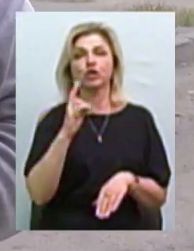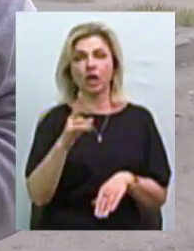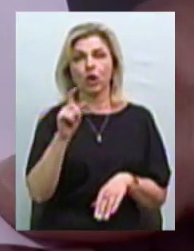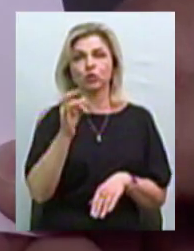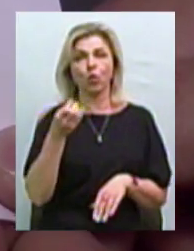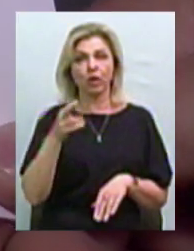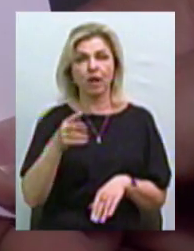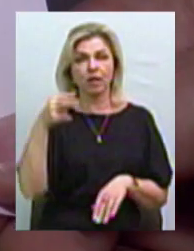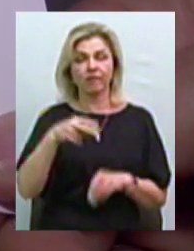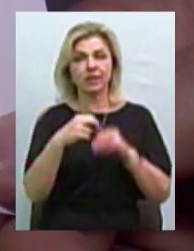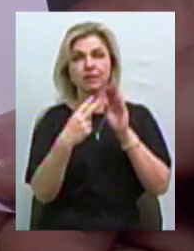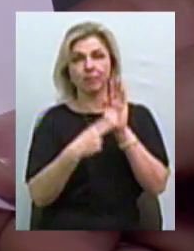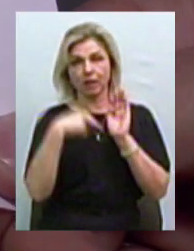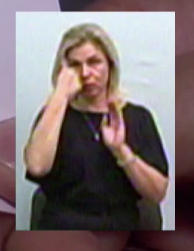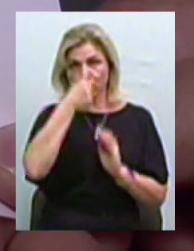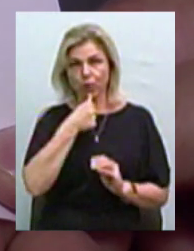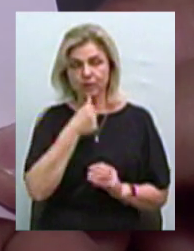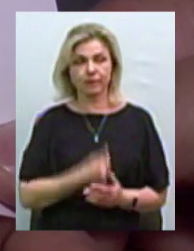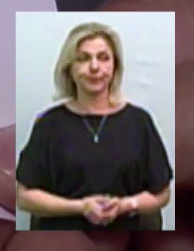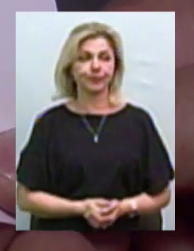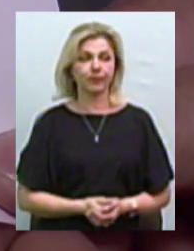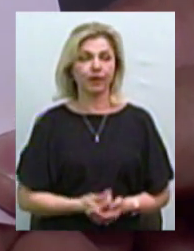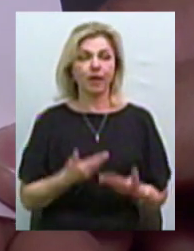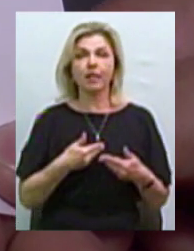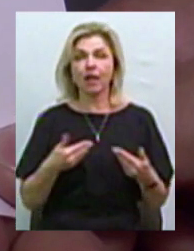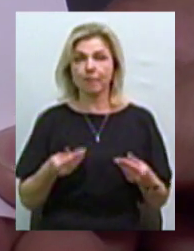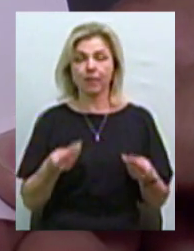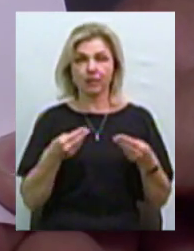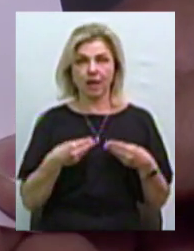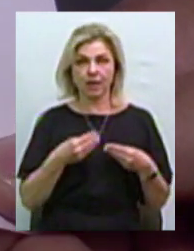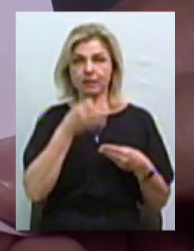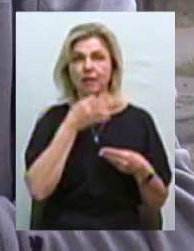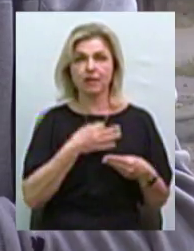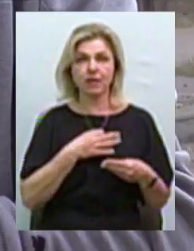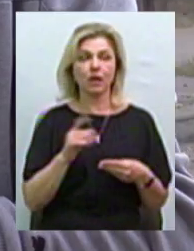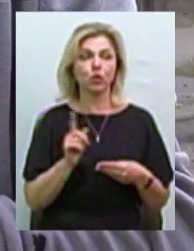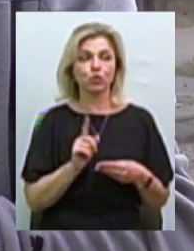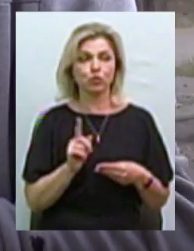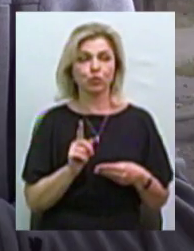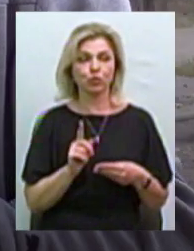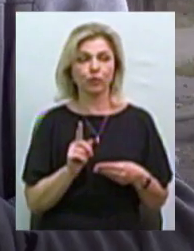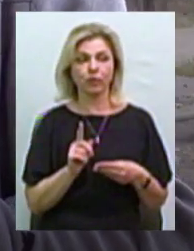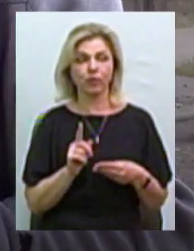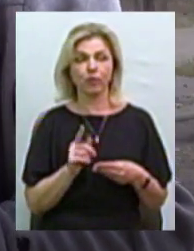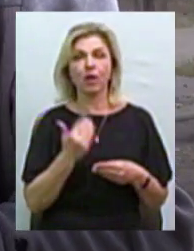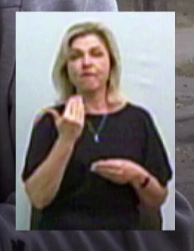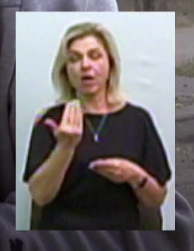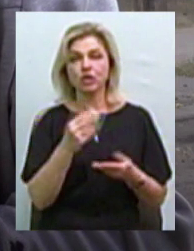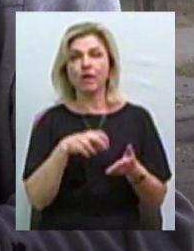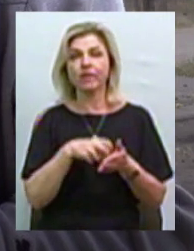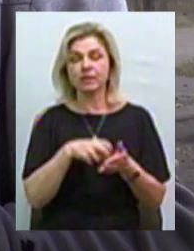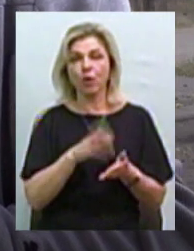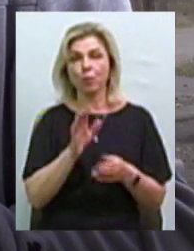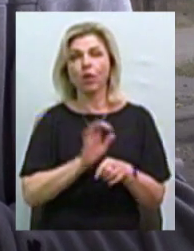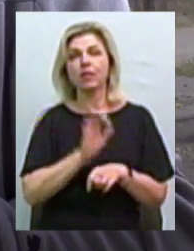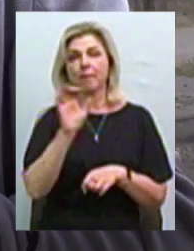у 2017 році. Нам, в общем, далі сказали, що ваше звернення. Нам сказали, що ваше звернення буде